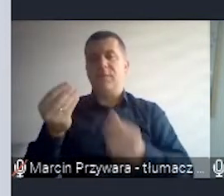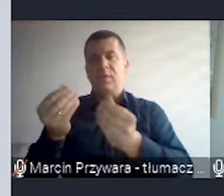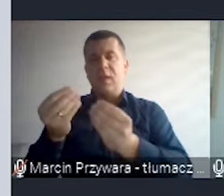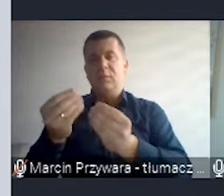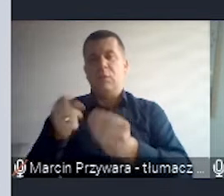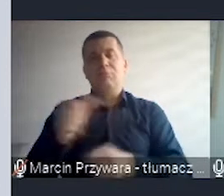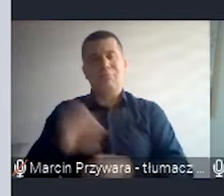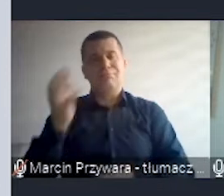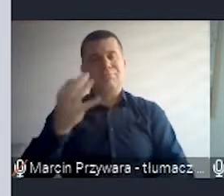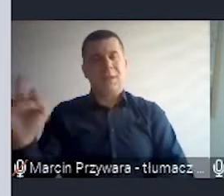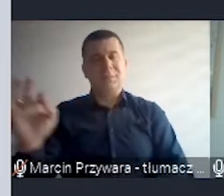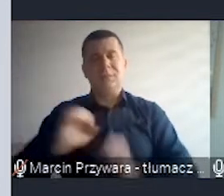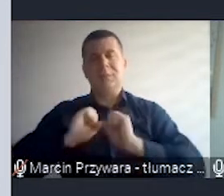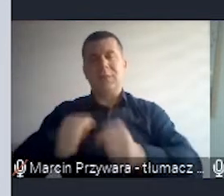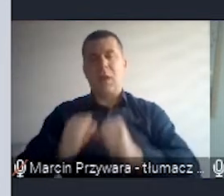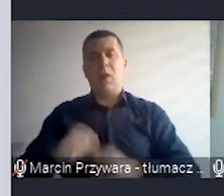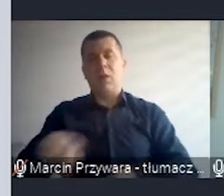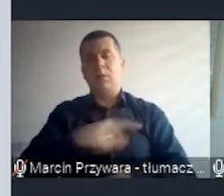wiązało z celowym działaniem beneficjenta,